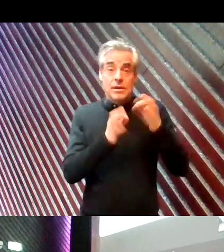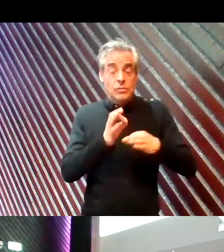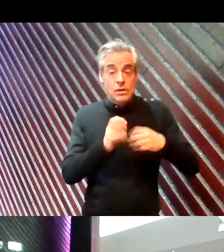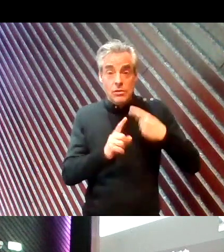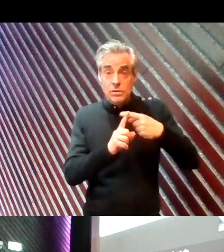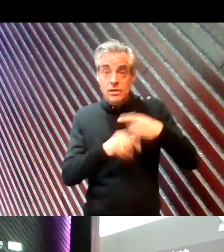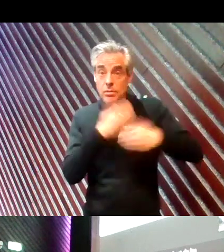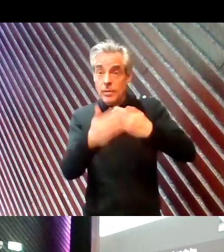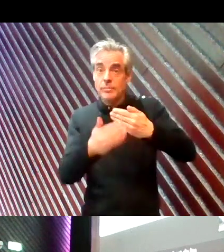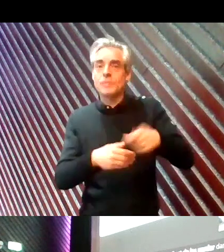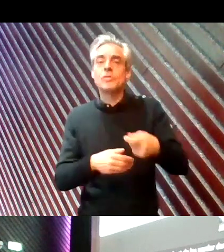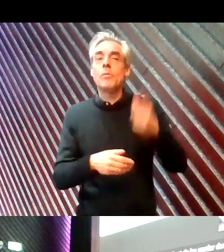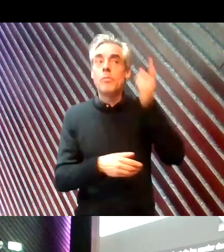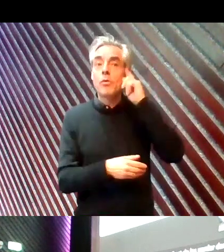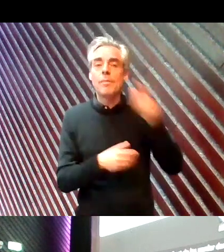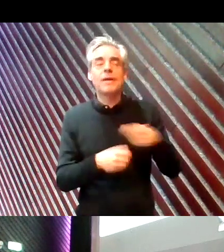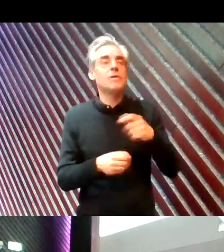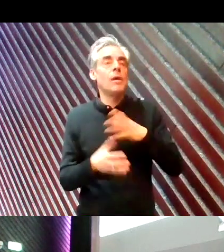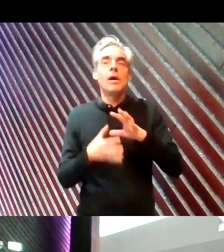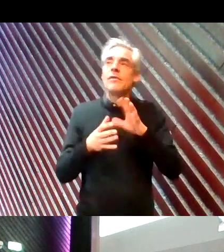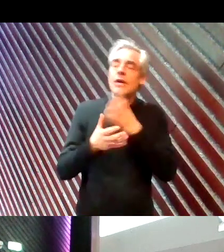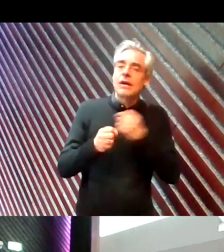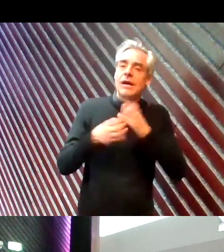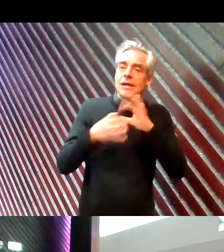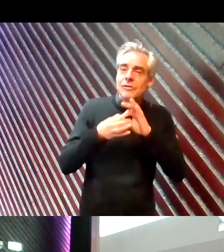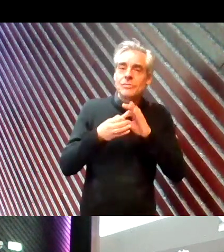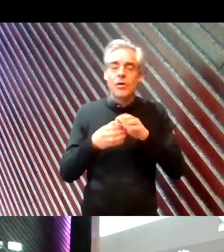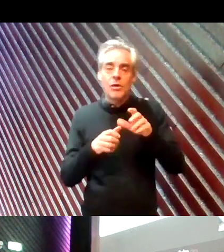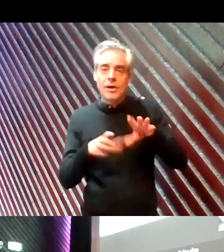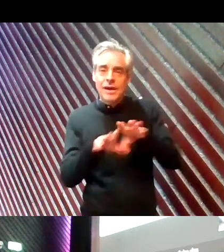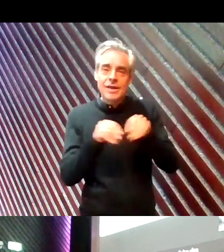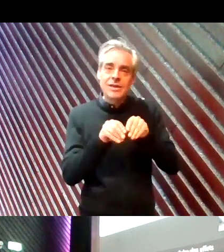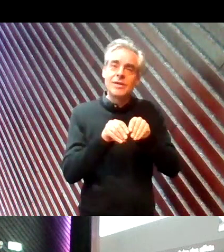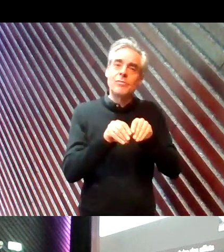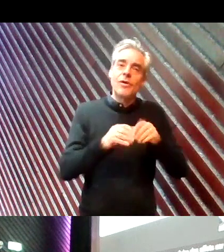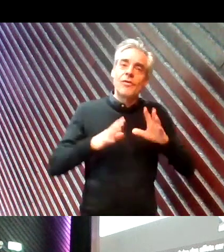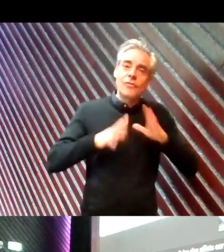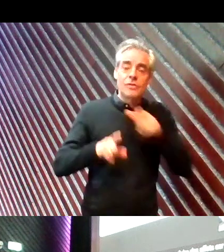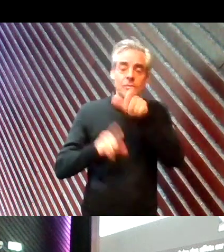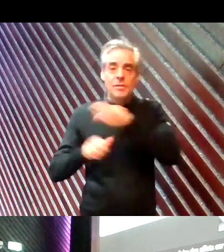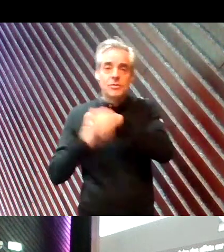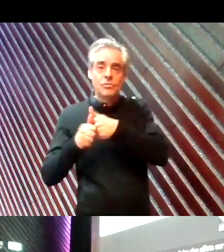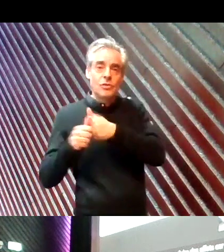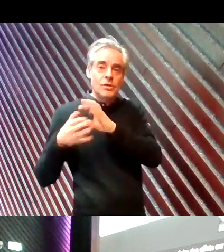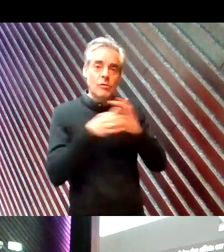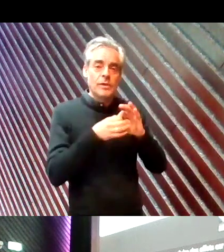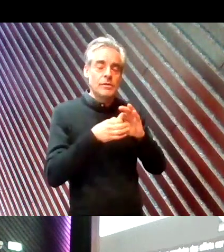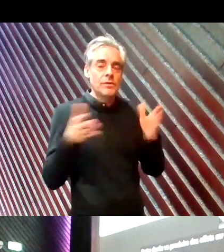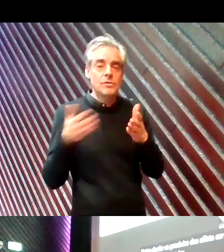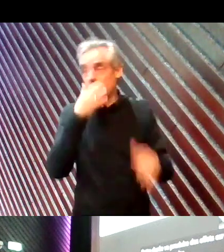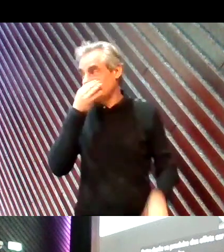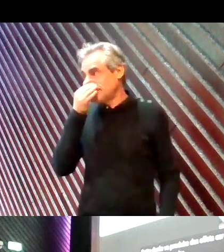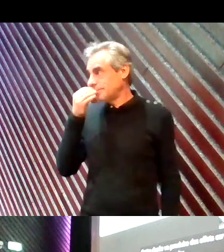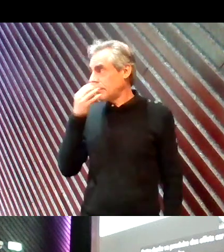aussi. Elle va produire des effets rien que parce qu'il va y avoir un attachement aussi entre les volontaires et les personnes qu'ils vont accompagner pendant cette durée de